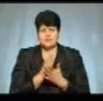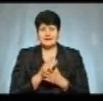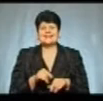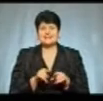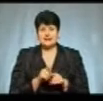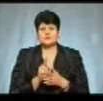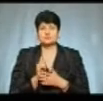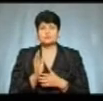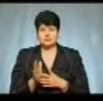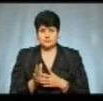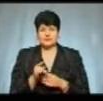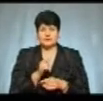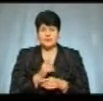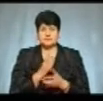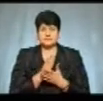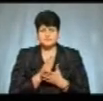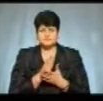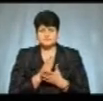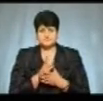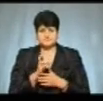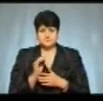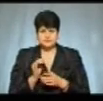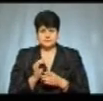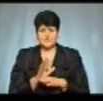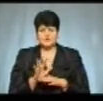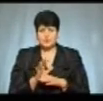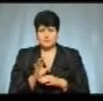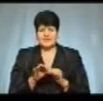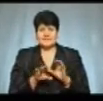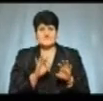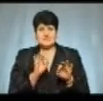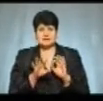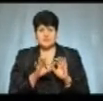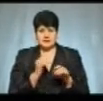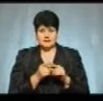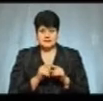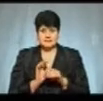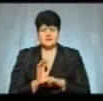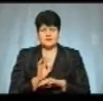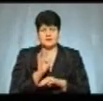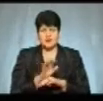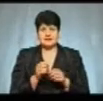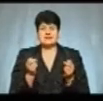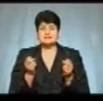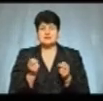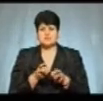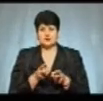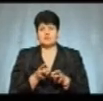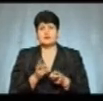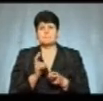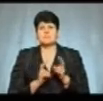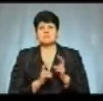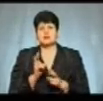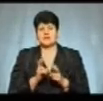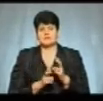і відбуватися. Вони мали від виробників відходів відбирати ці відходи, транспортувати їх на спеціалізовані підприємства,